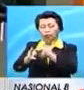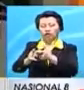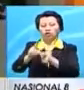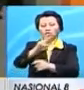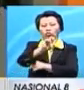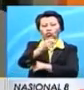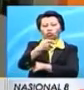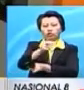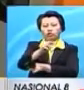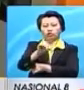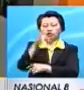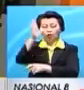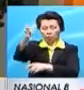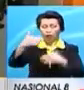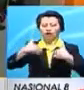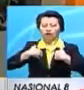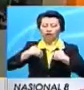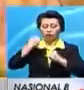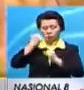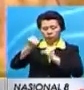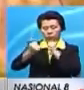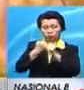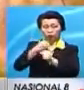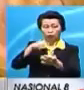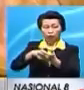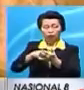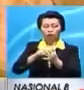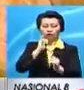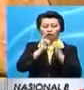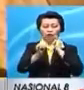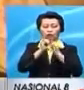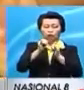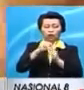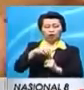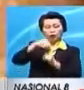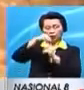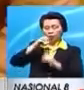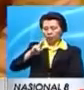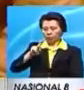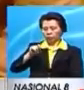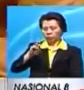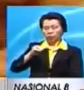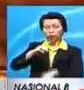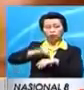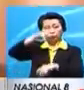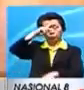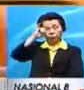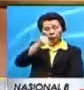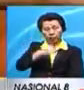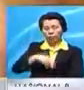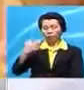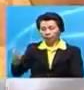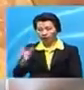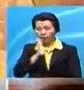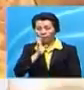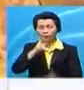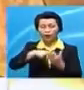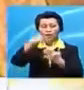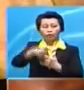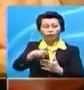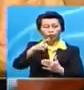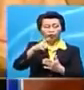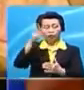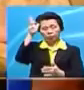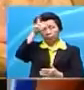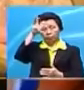akan diadakan hujung tahun ini. Dalam temubual eksklusif bersama RTM di Putrajaya, beliau berkata program Kerajaan